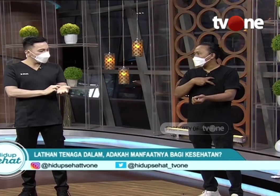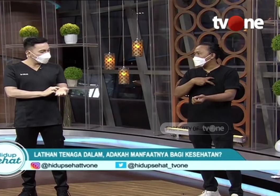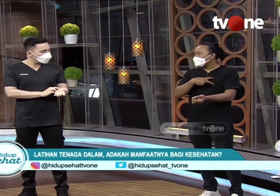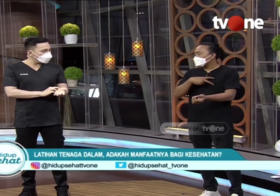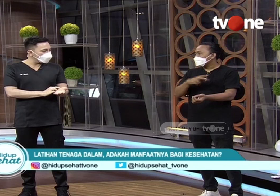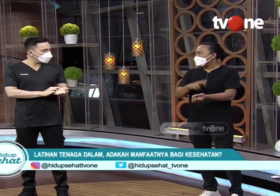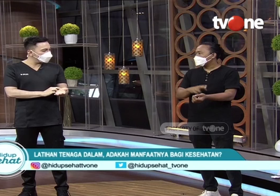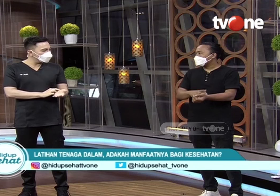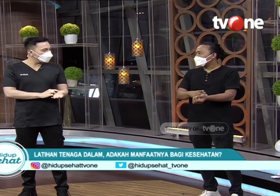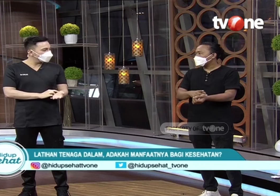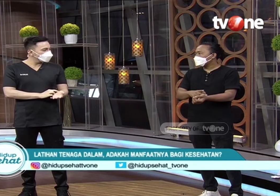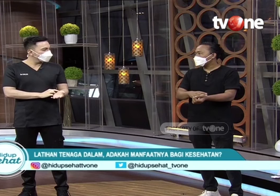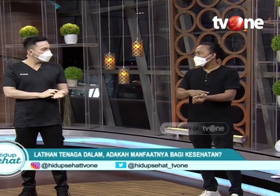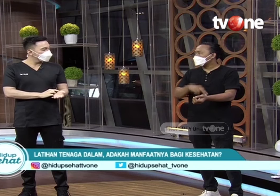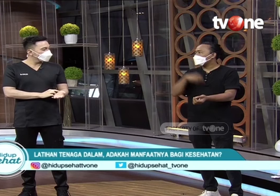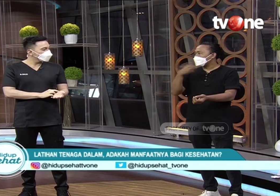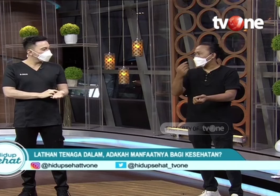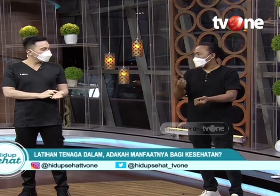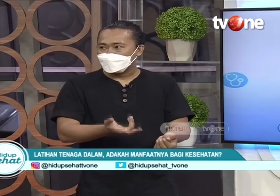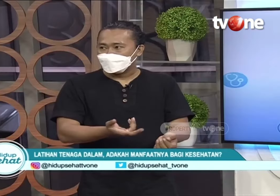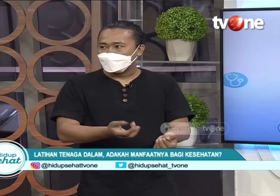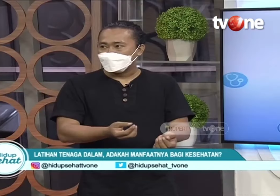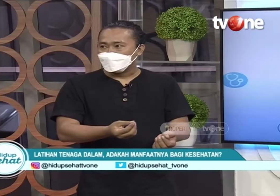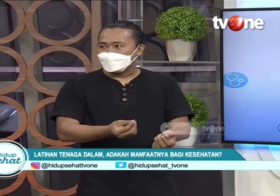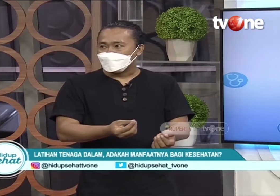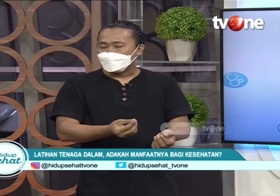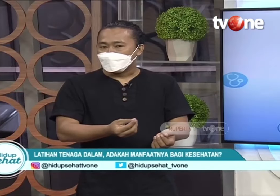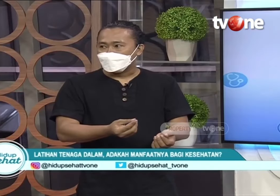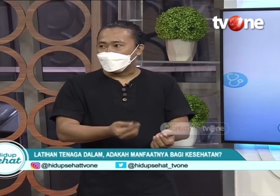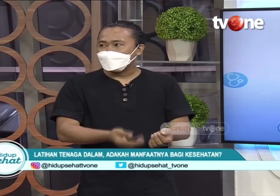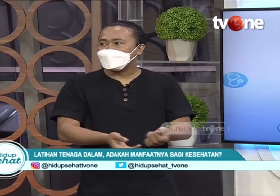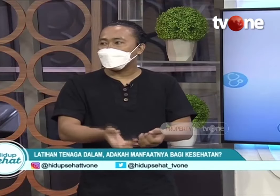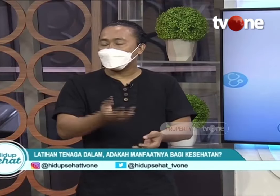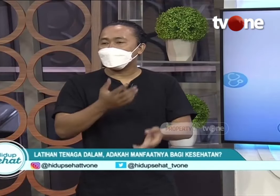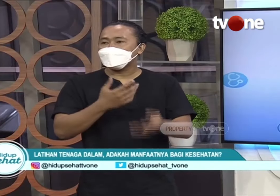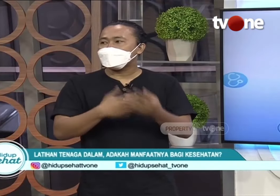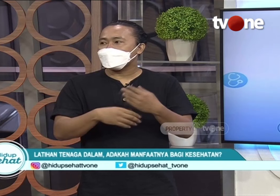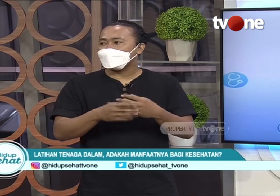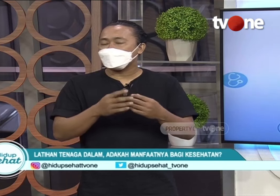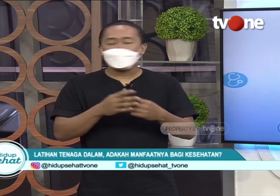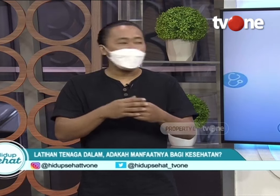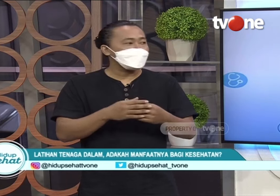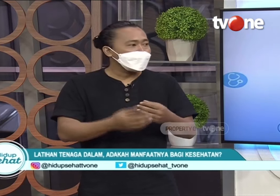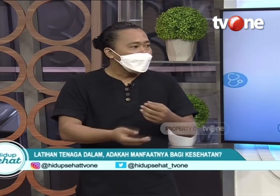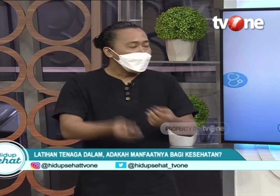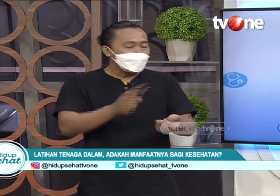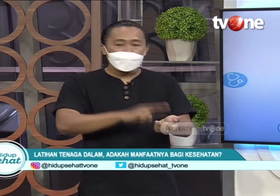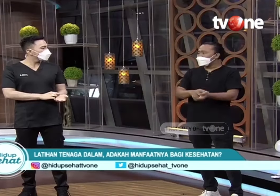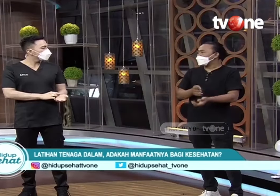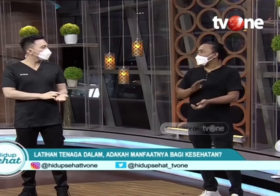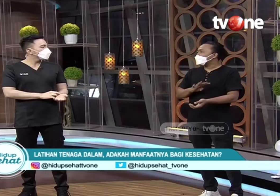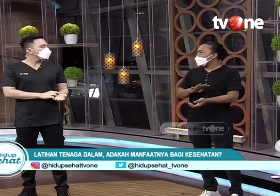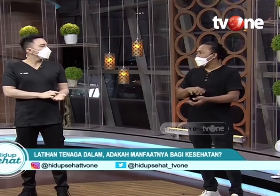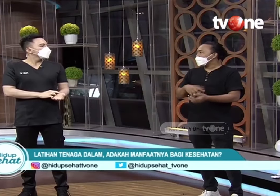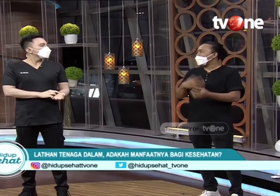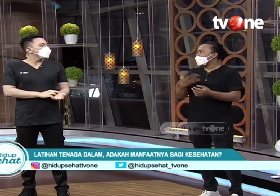dikunci di dada dikunci di dada dihitung sat dua keluarkan Oke Nah nanti ritmenya meningkat sesuai dengan kemampuan du